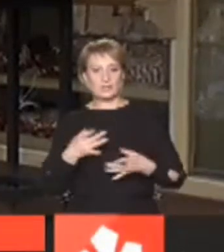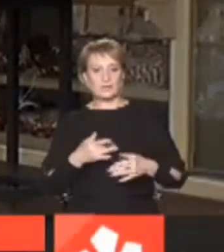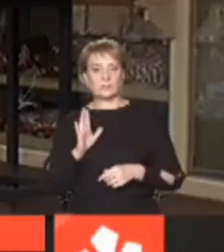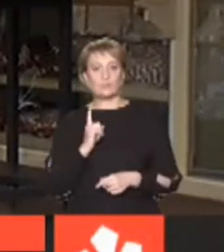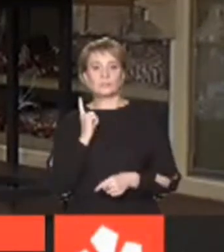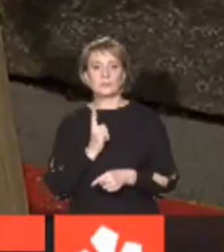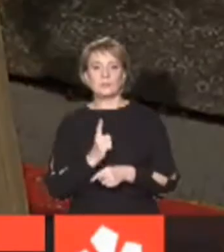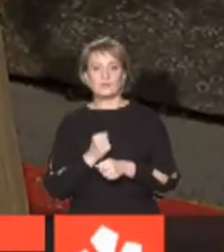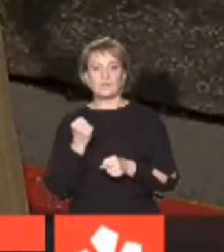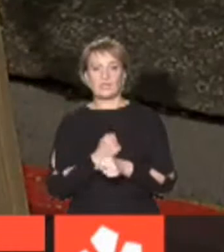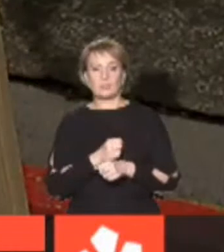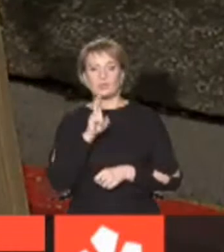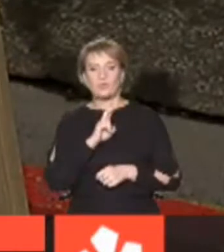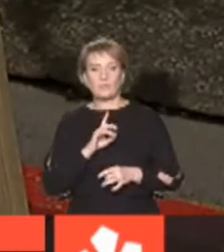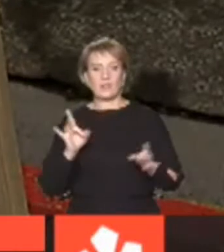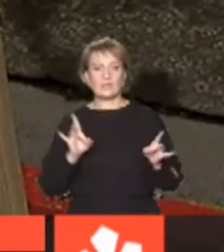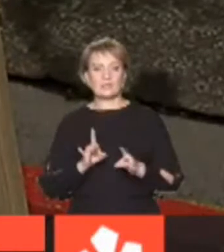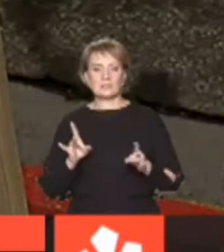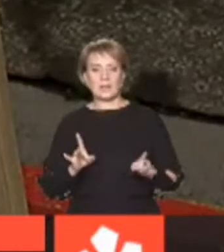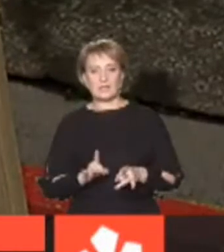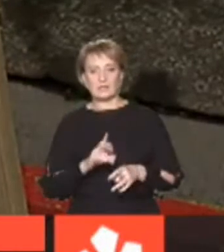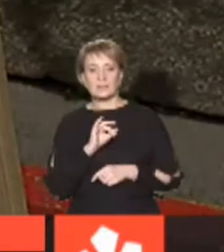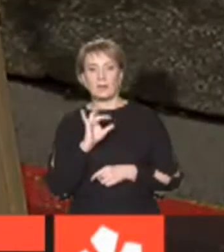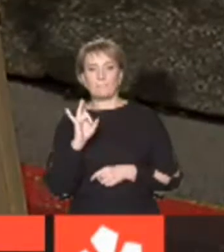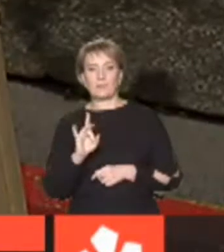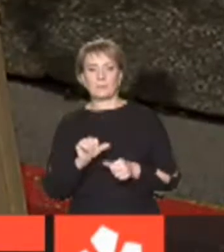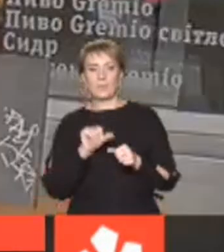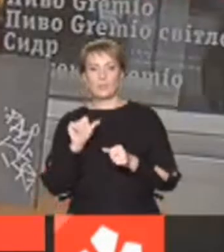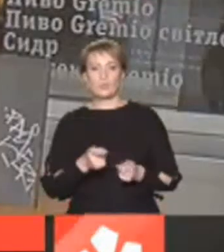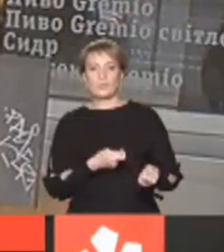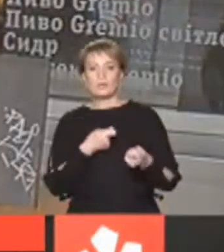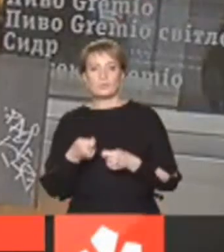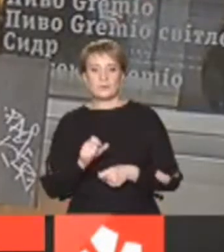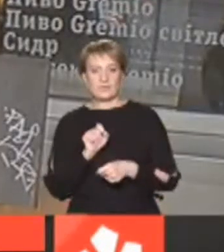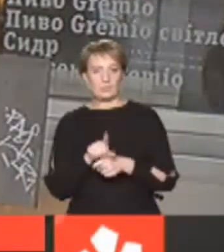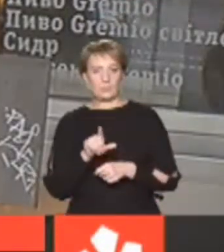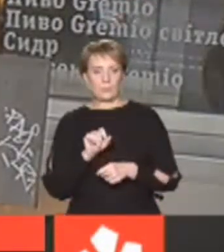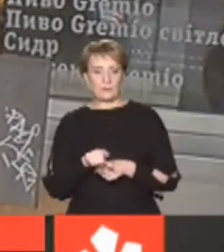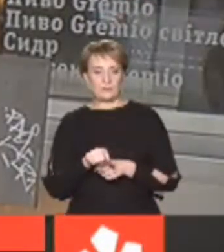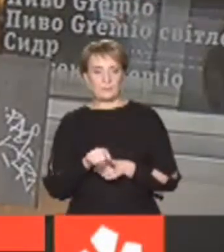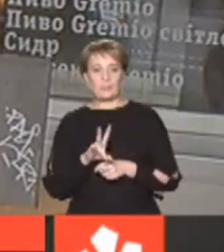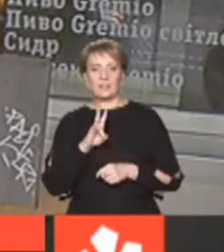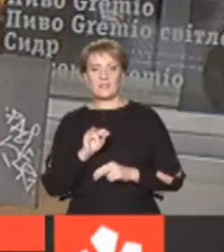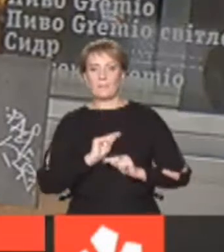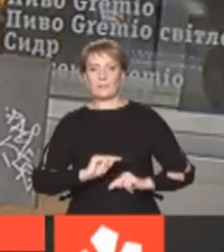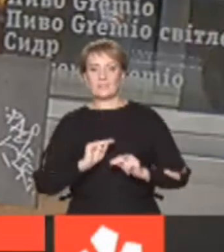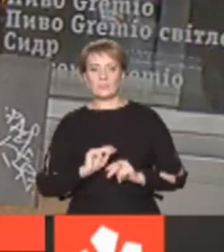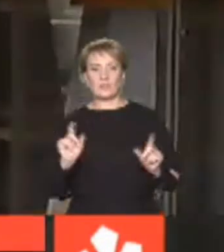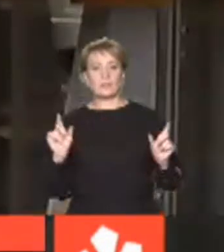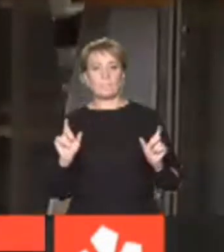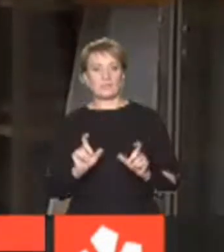заборонені роботи кафе, ресторанів, барів, крім доставки та замовлень на виніс. Не працюватимуть